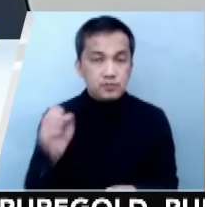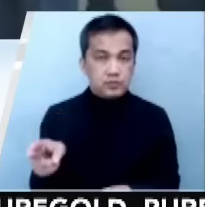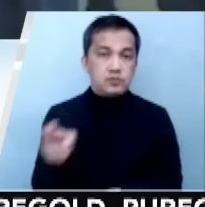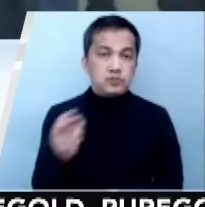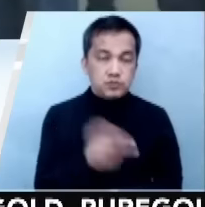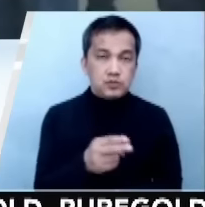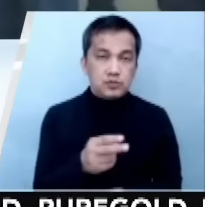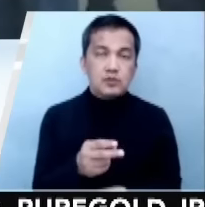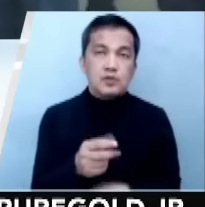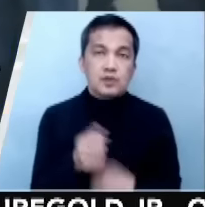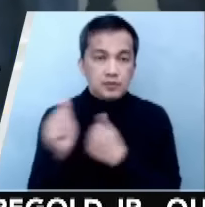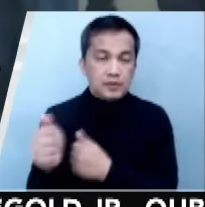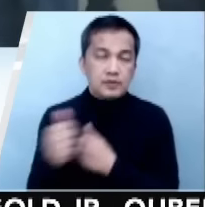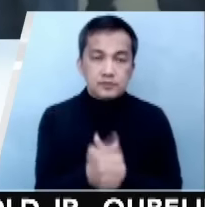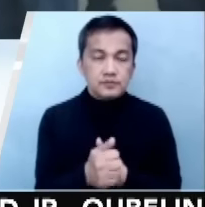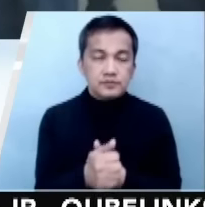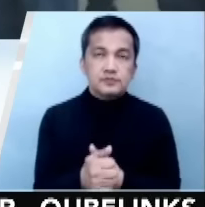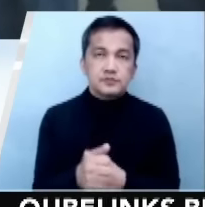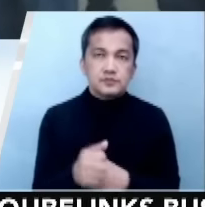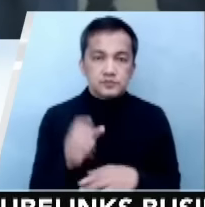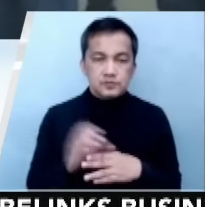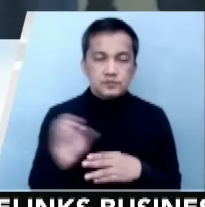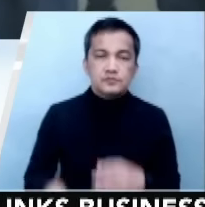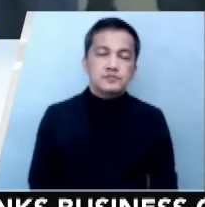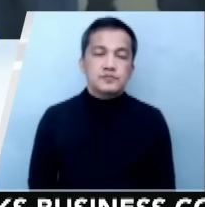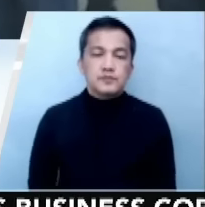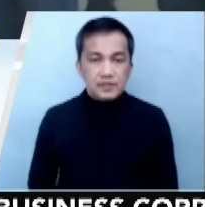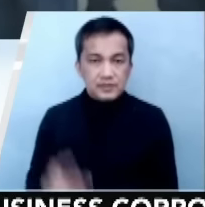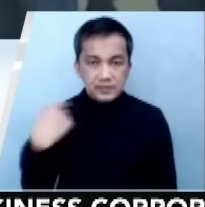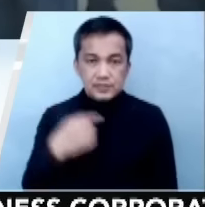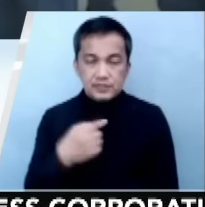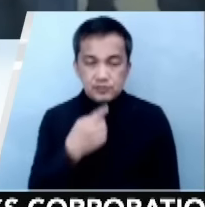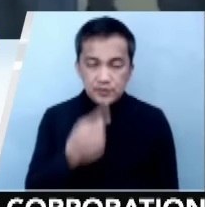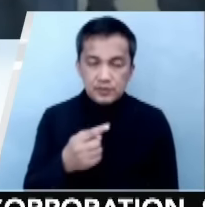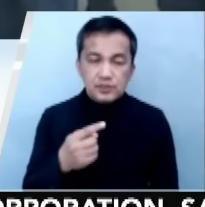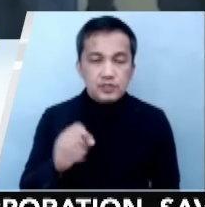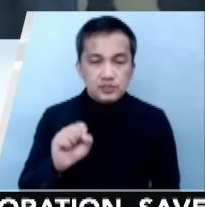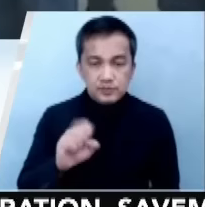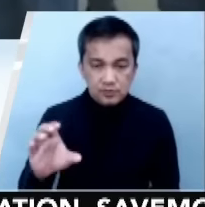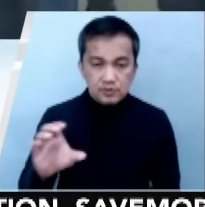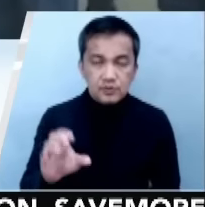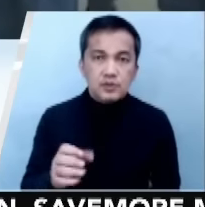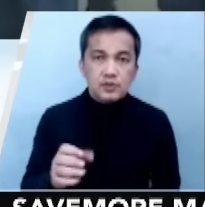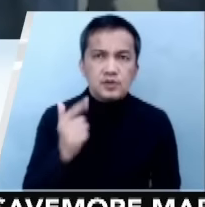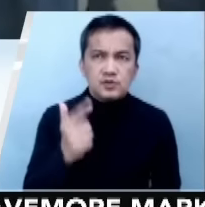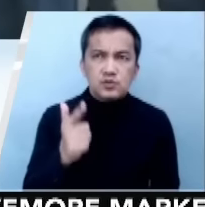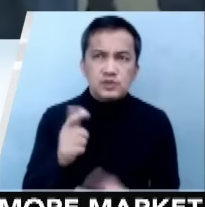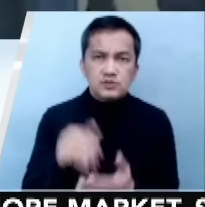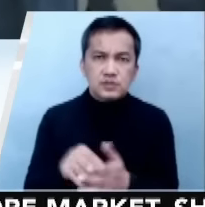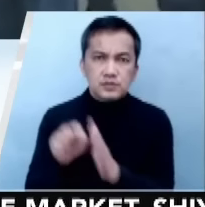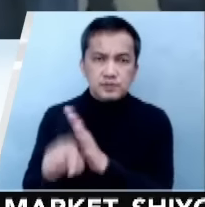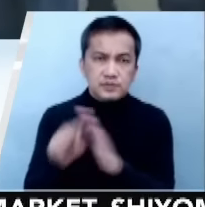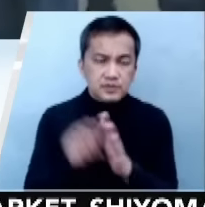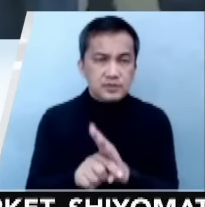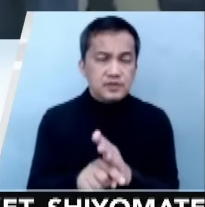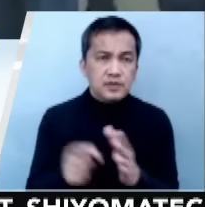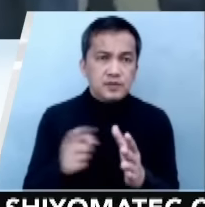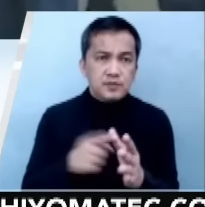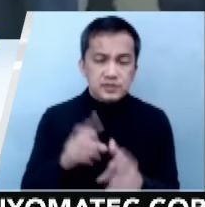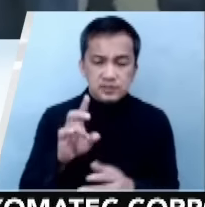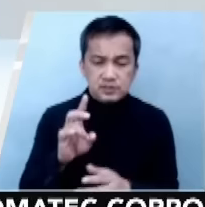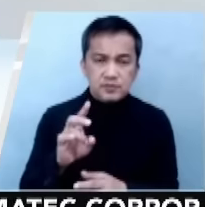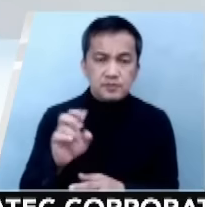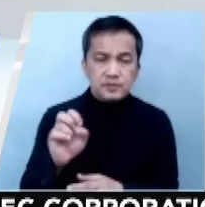husto. Dati nang tinukoy sa isang resolusyon ng Korte Suprema na may mahigit 20,000 na napatay sa unang 17 buwan ng war on drugs